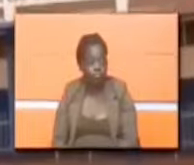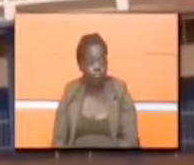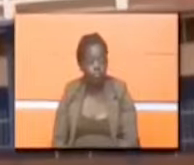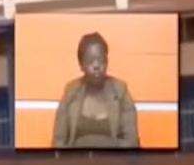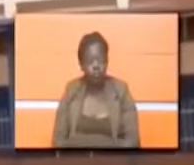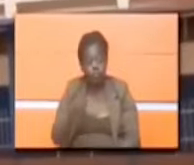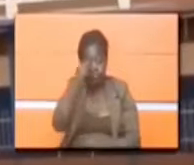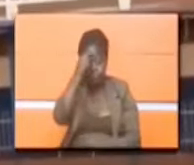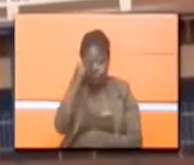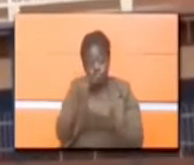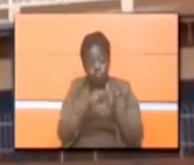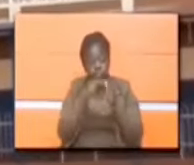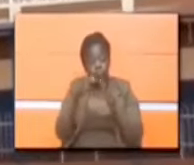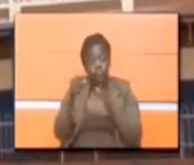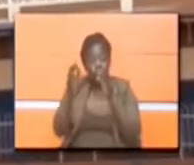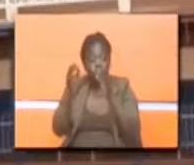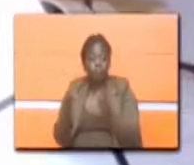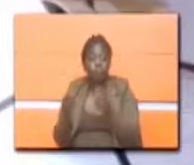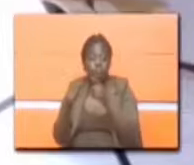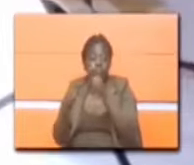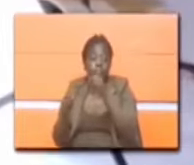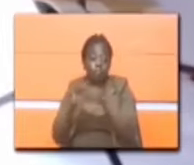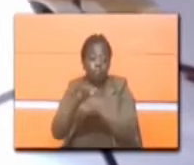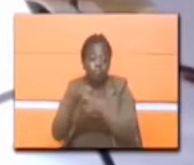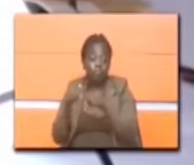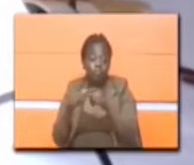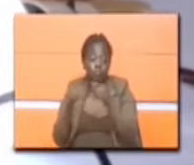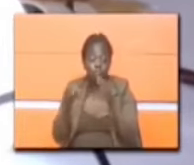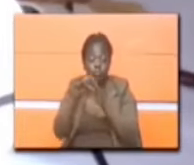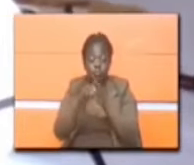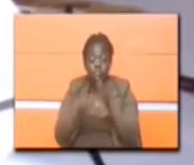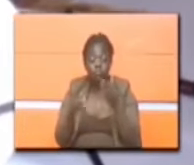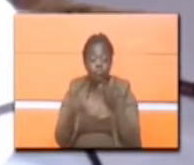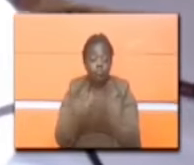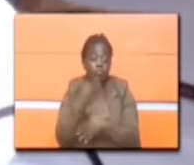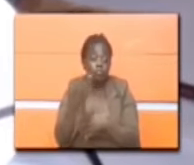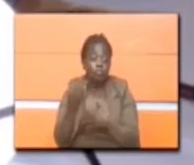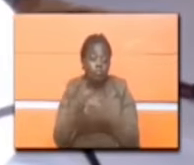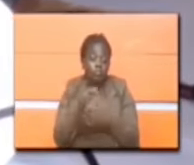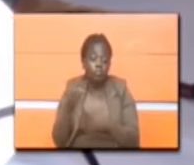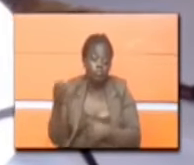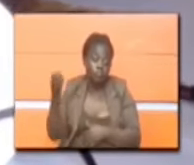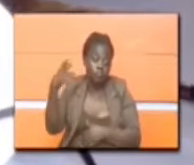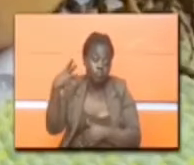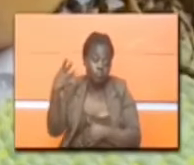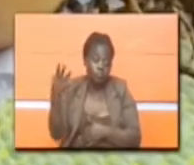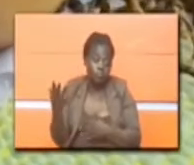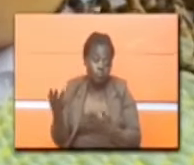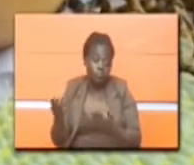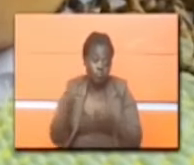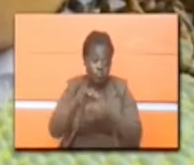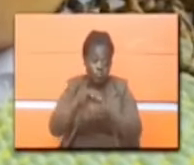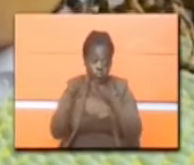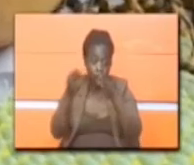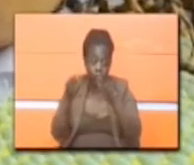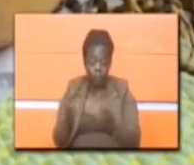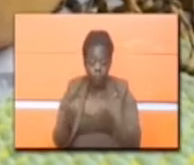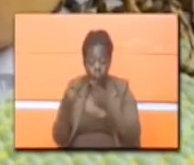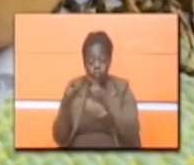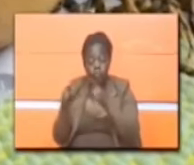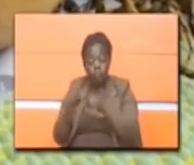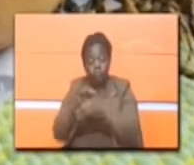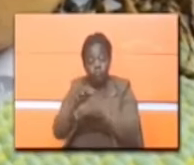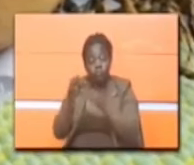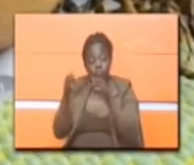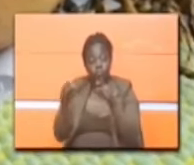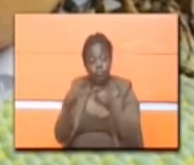Eno abayizi era boolesezza ebintu eby'enjawulo bye bakoze mu kalikyulamu empya omuli abakola amasannyalaze, ababumba ebintu eby'enjawulo n'abakola